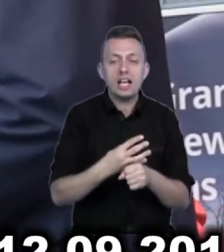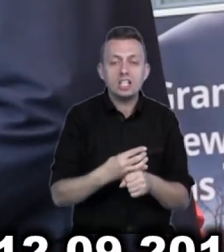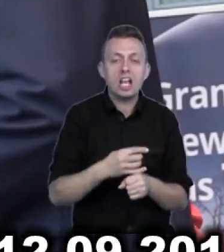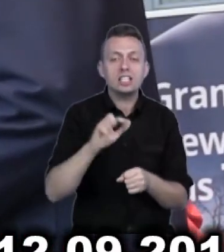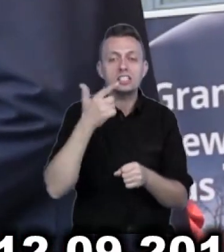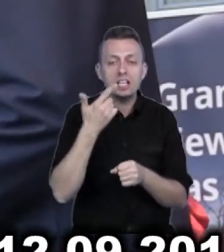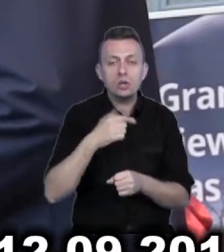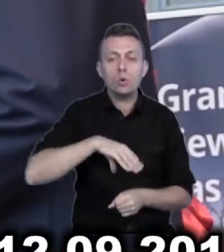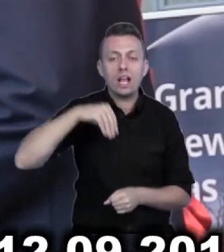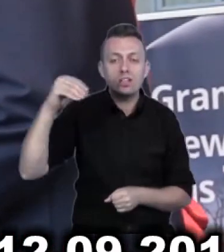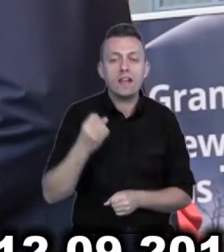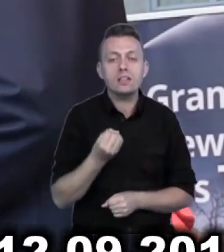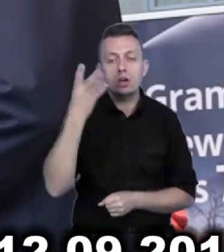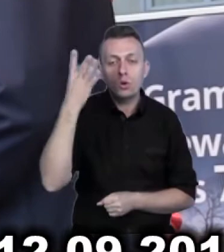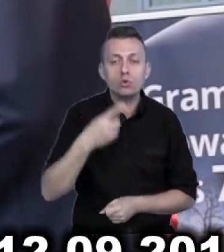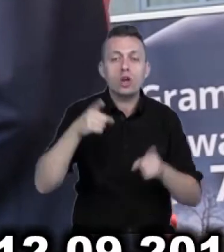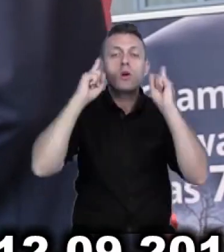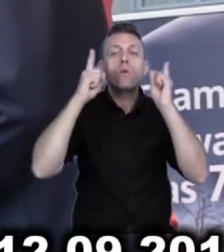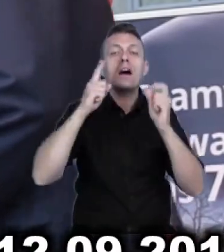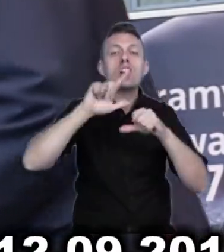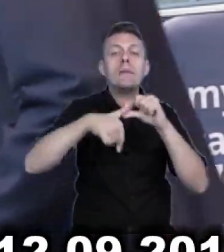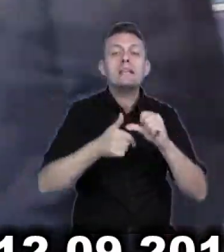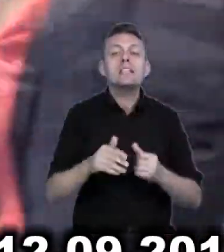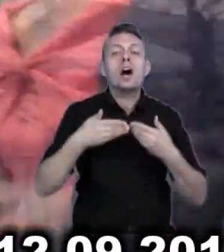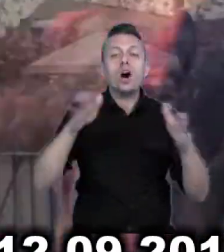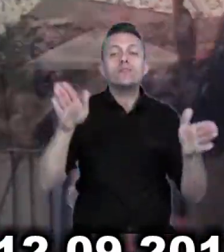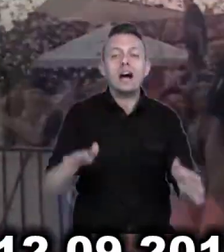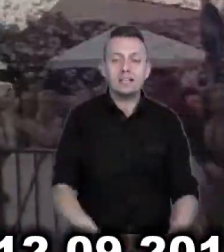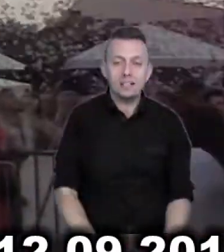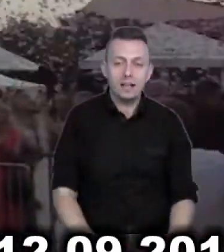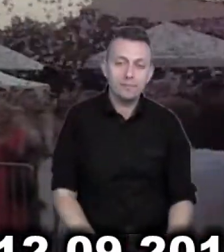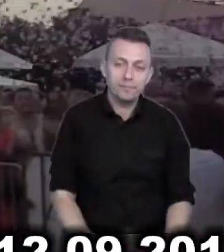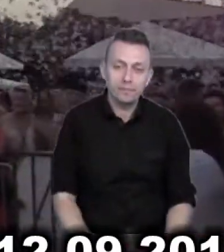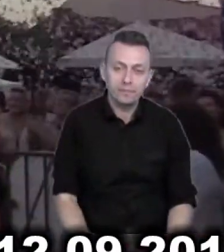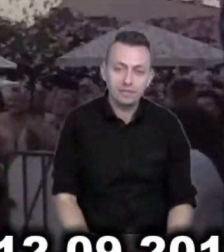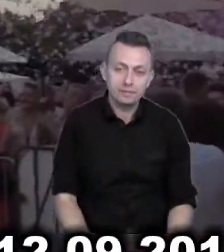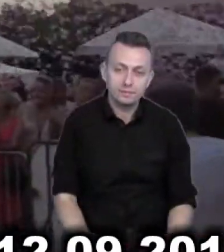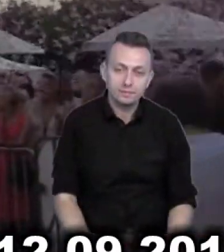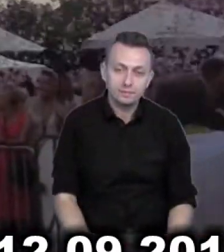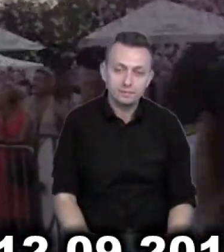42. Święto Róży uważamy za otwarte. Fanfary!